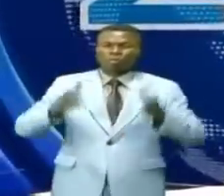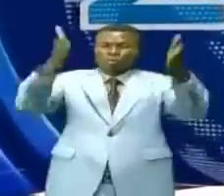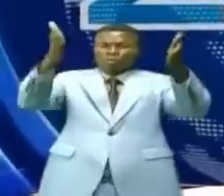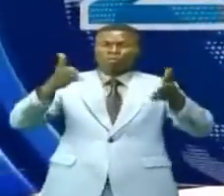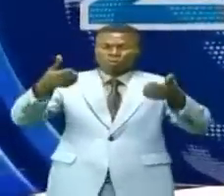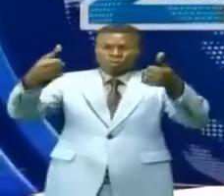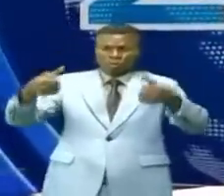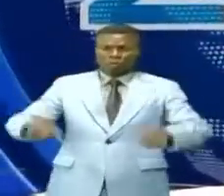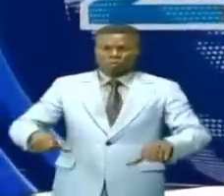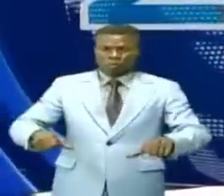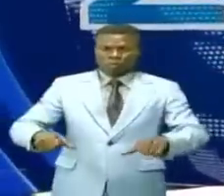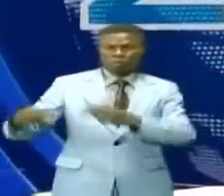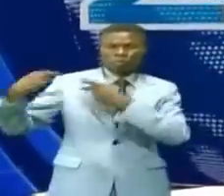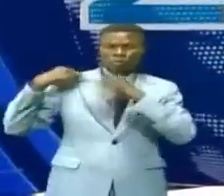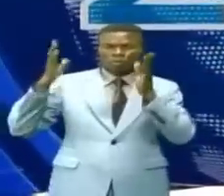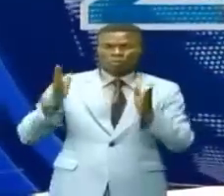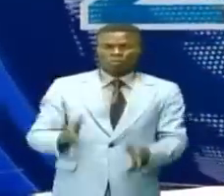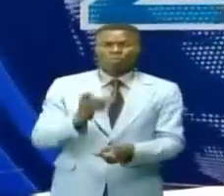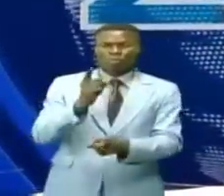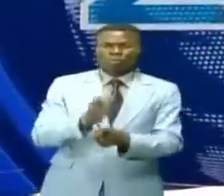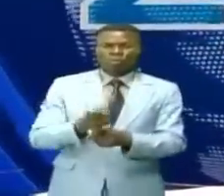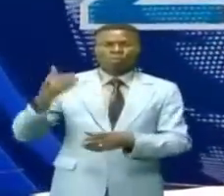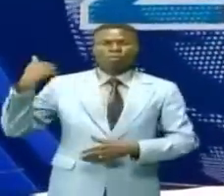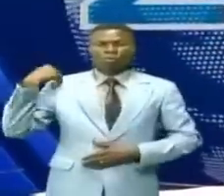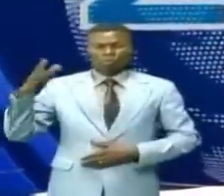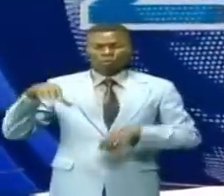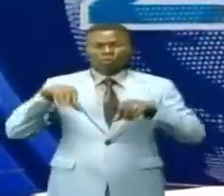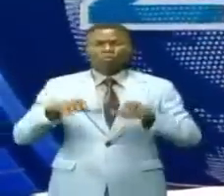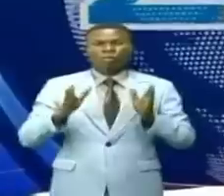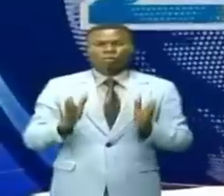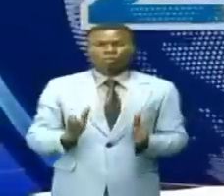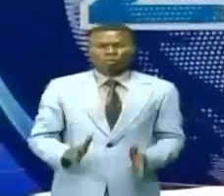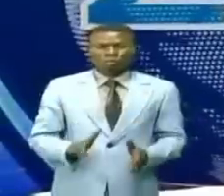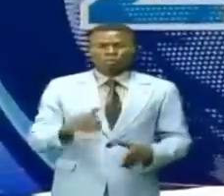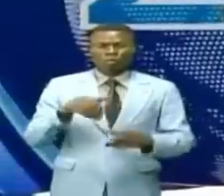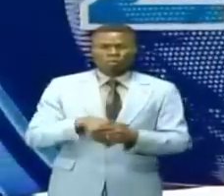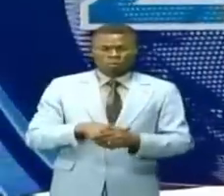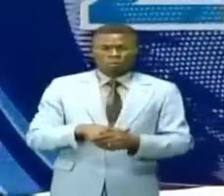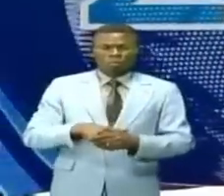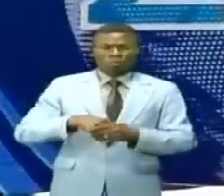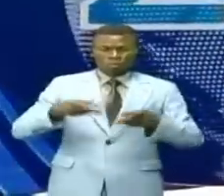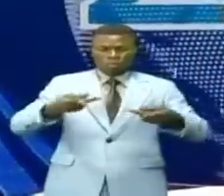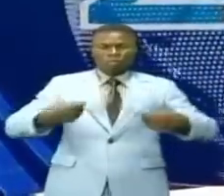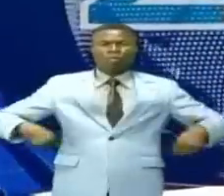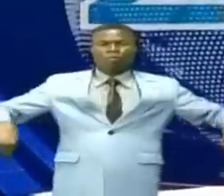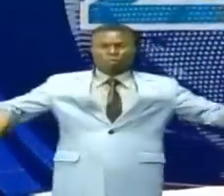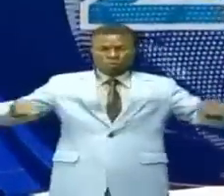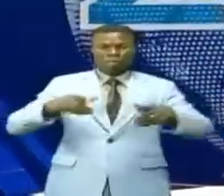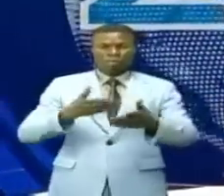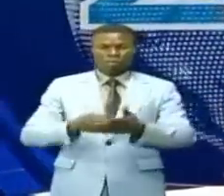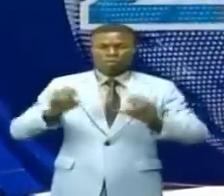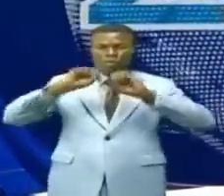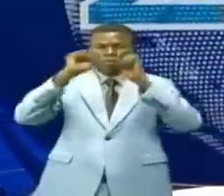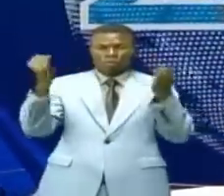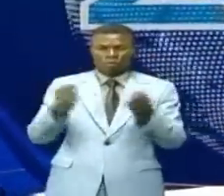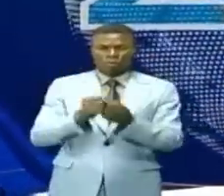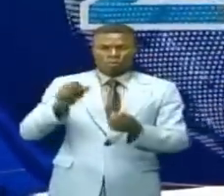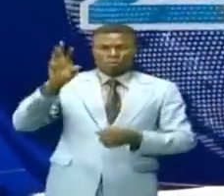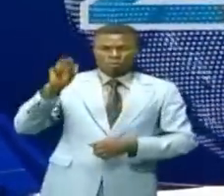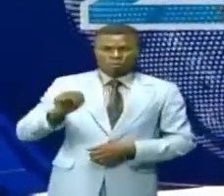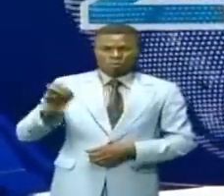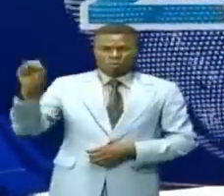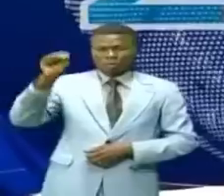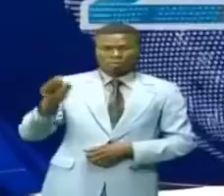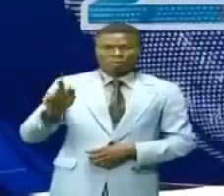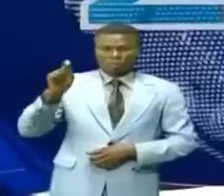la propriété exclusive de l'État congolais. À travers cette concession, la société MCTC